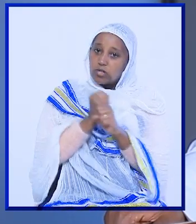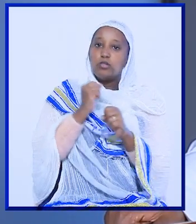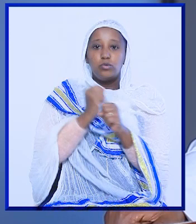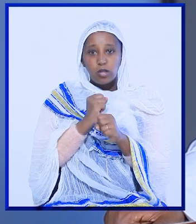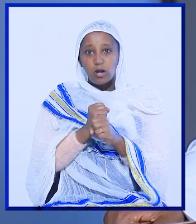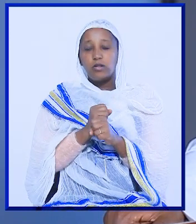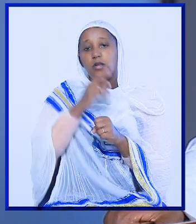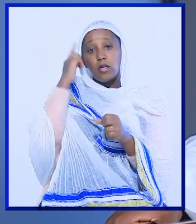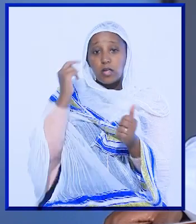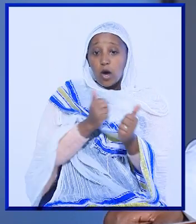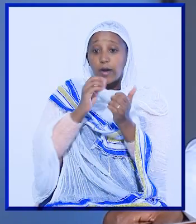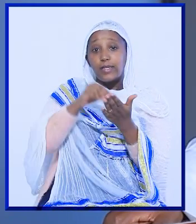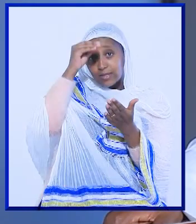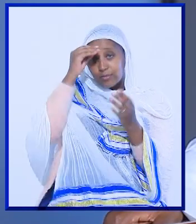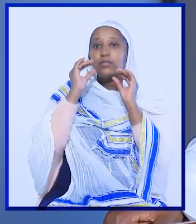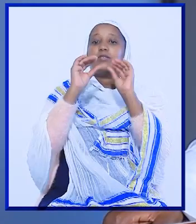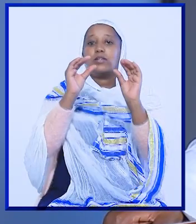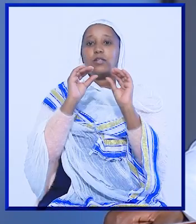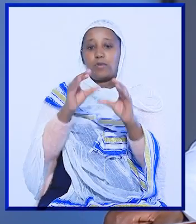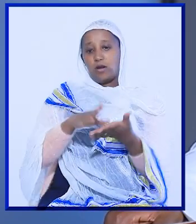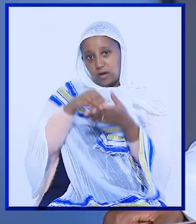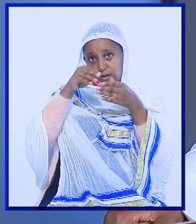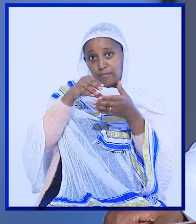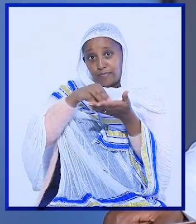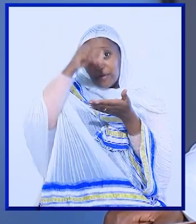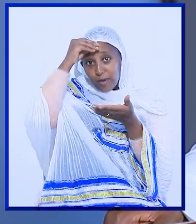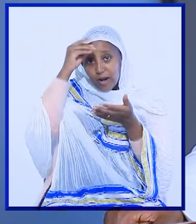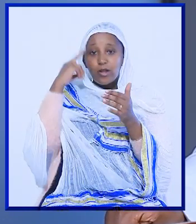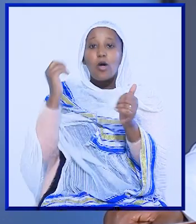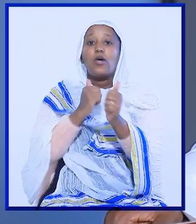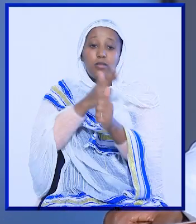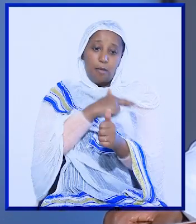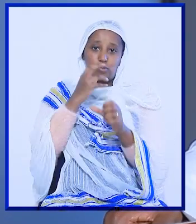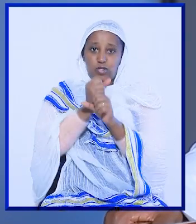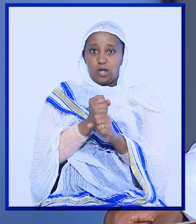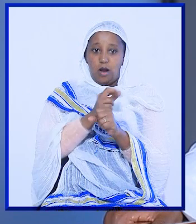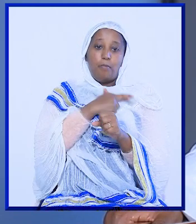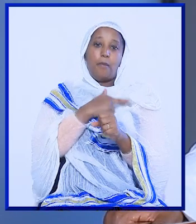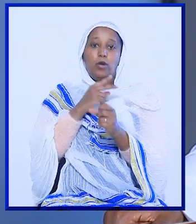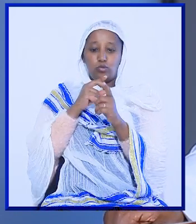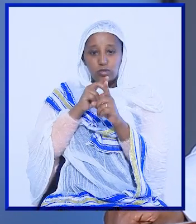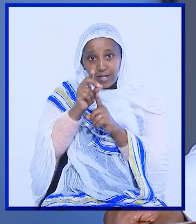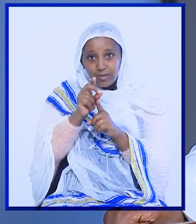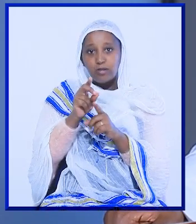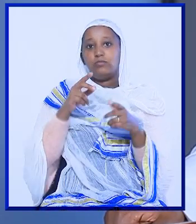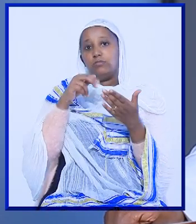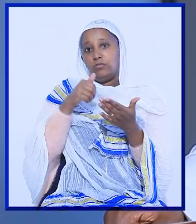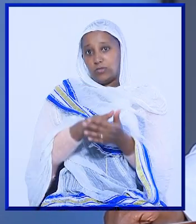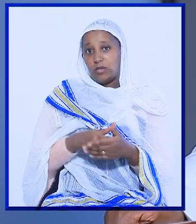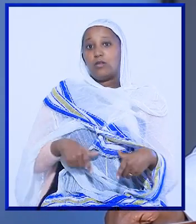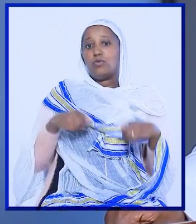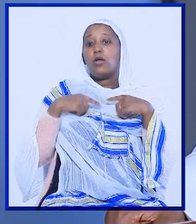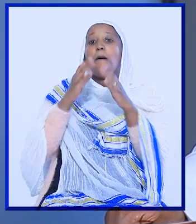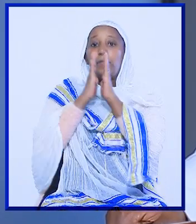ጾማቸውን እንጾማለን። የሐዋርያትን ግብራቸውን ተገብራለን። የሐዋርያትን ትምህርታቸውን እናስተምራለን፣ እንማራለን። የሐዋርያትን ሃይማኖታቸውን ይዘናል፣